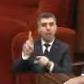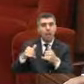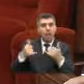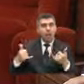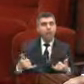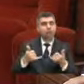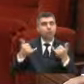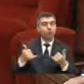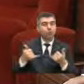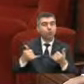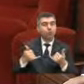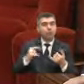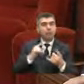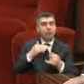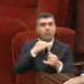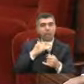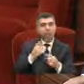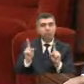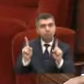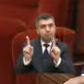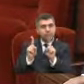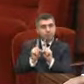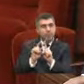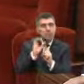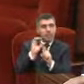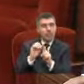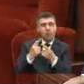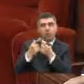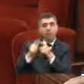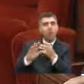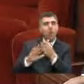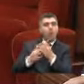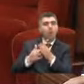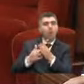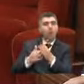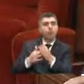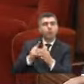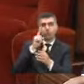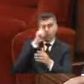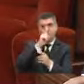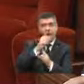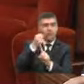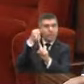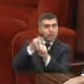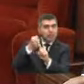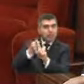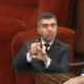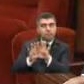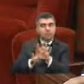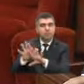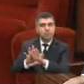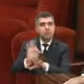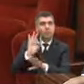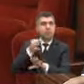جهة الملك، اللقاء الأخير مع جهة الملك والبلاغ ديال الدول الملكية في هذا الشيء راه تتبعوه. يعني كاين واحد العمل جاد باش نخرجوا